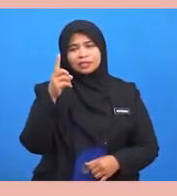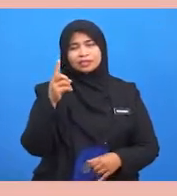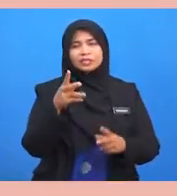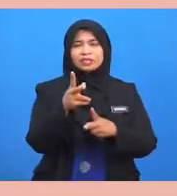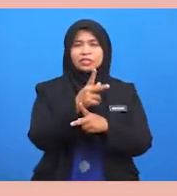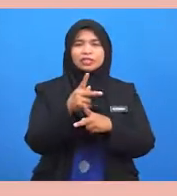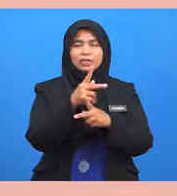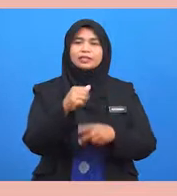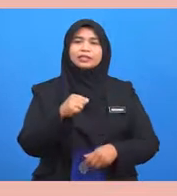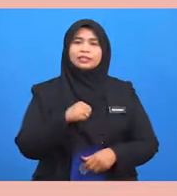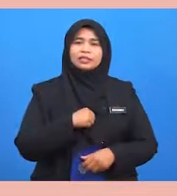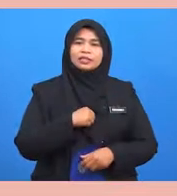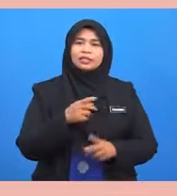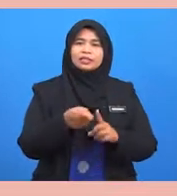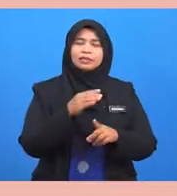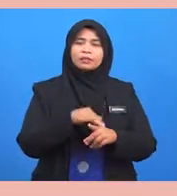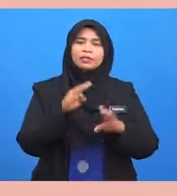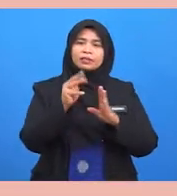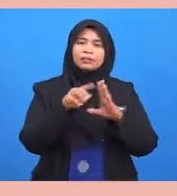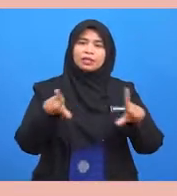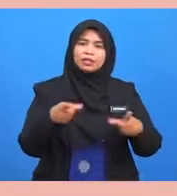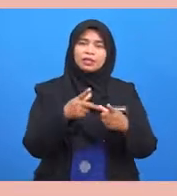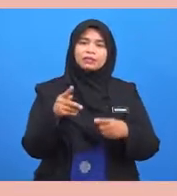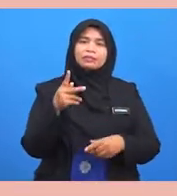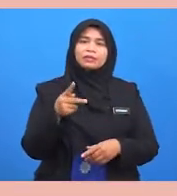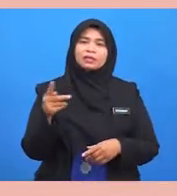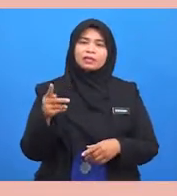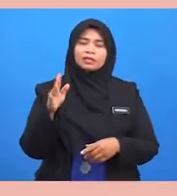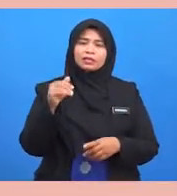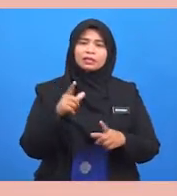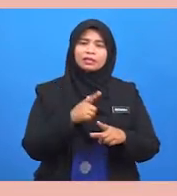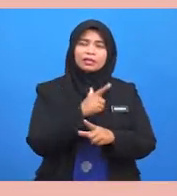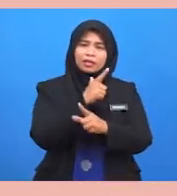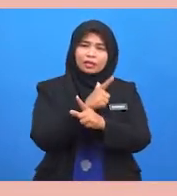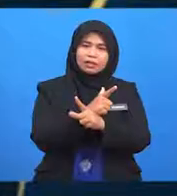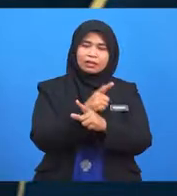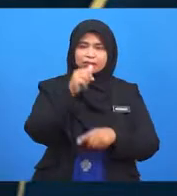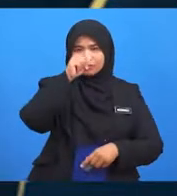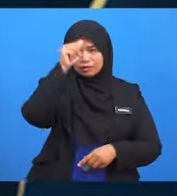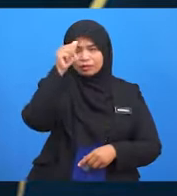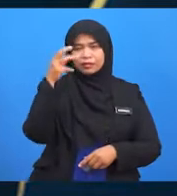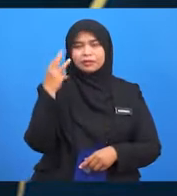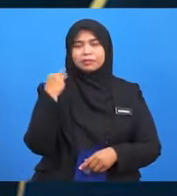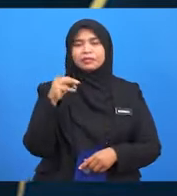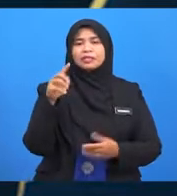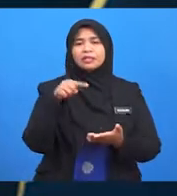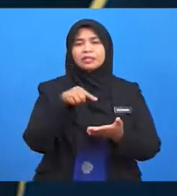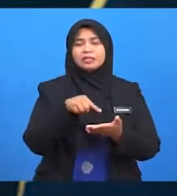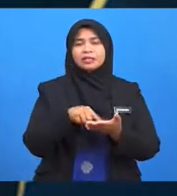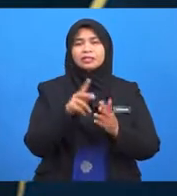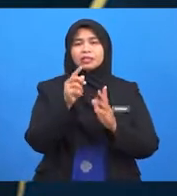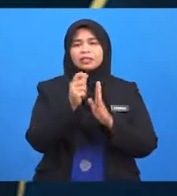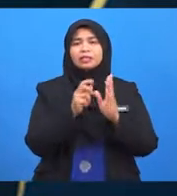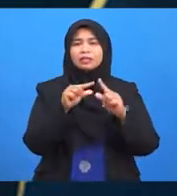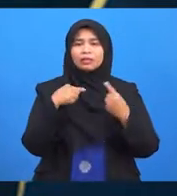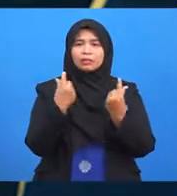dirinya daripada melakukan perkara yang dilarang Allah, mereka ini